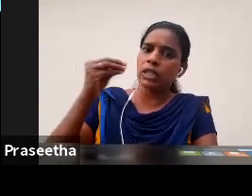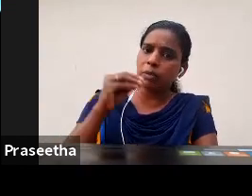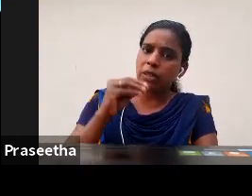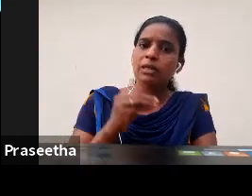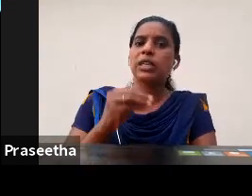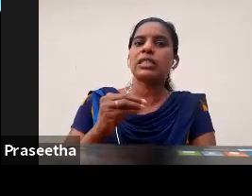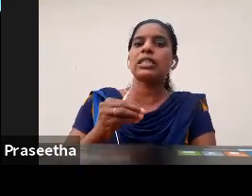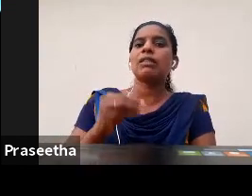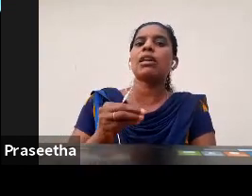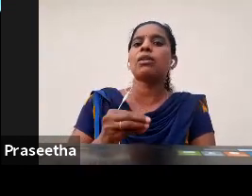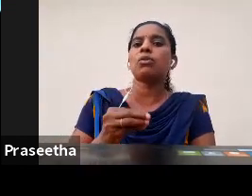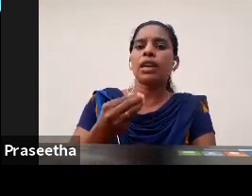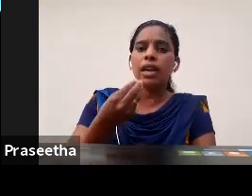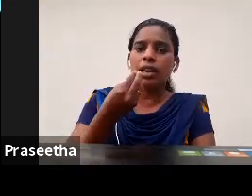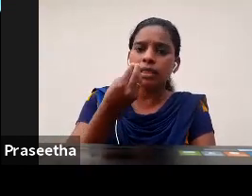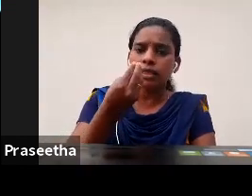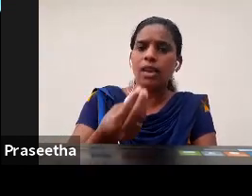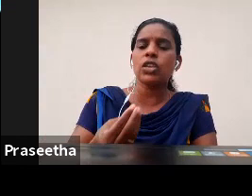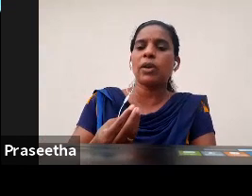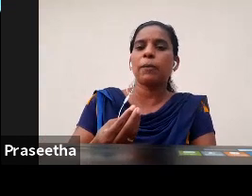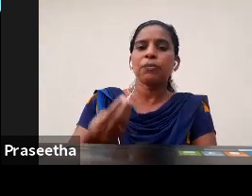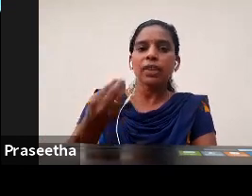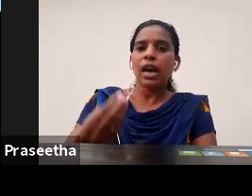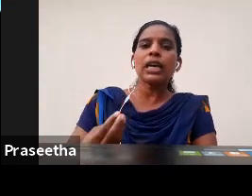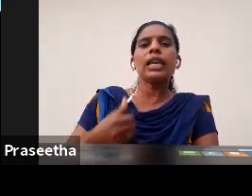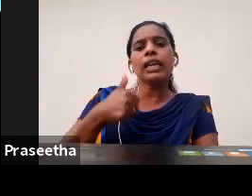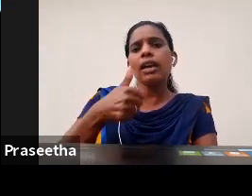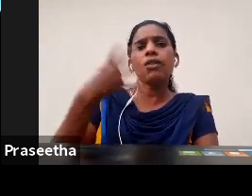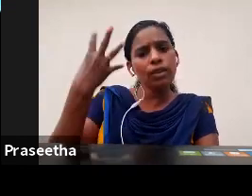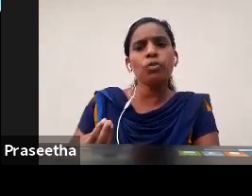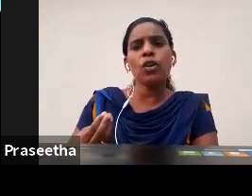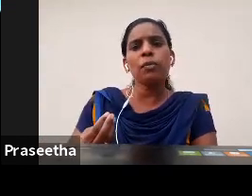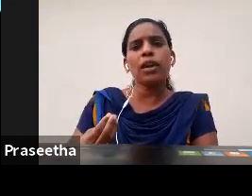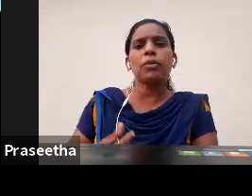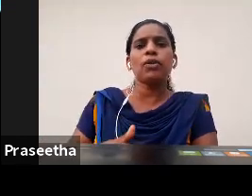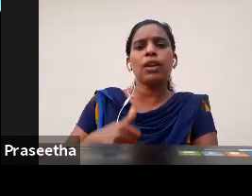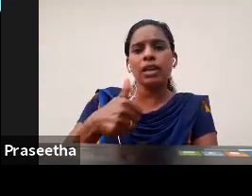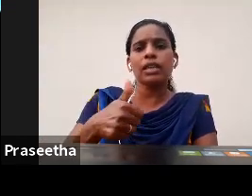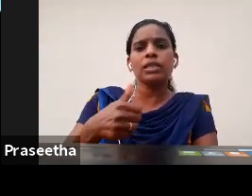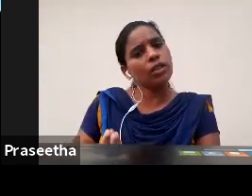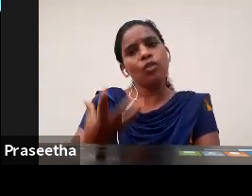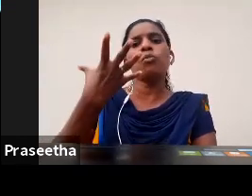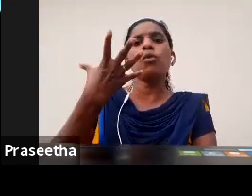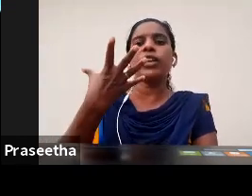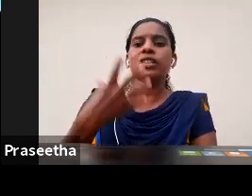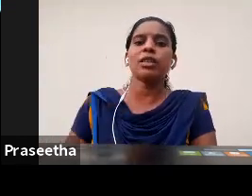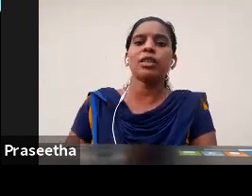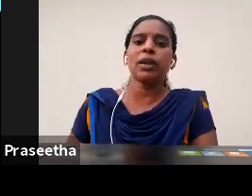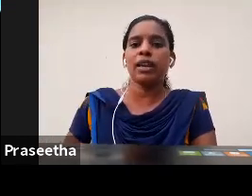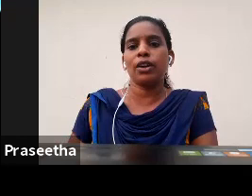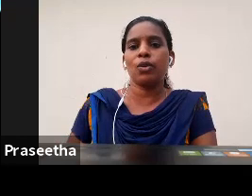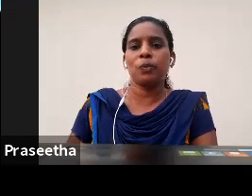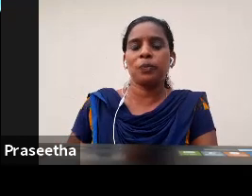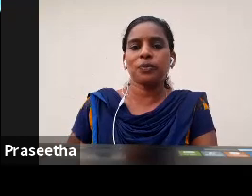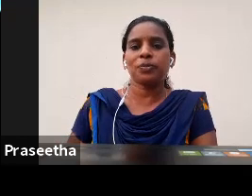ഒരു ചെറുപ്പത്തിലെ സ്പീച്ച് കിട്ടി വളർന്ന കുട്ടികളാണെങ്കിൽ അത്യാവശ്യം പറയും, അതല്ലെങ്കിൽ അവർക്ക് ഗുഡ് മോർണിംഗ് പറയാനേ പറ്റില്ല, അല്ലെങ്കിൽ ക്ലാസ്സിൽ വന്നാൽ ഗുഡ് മോർണിംഗ് ടീച്ചർന്ന്